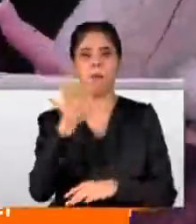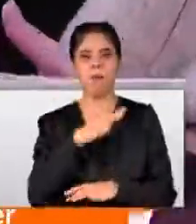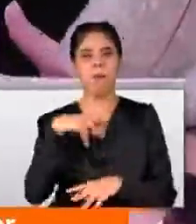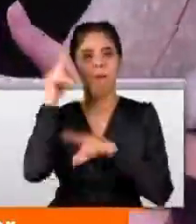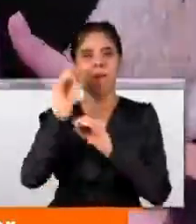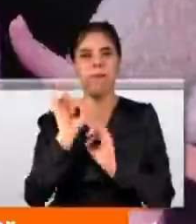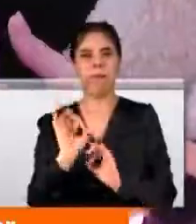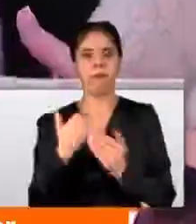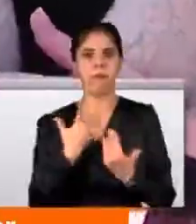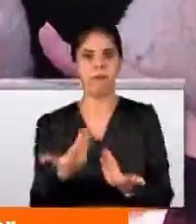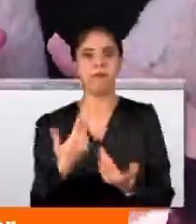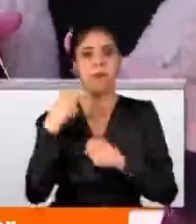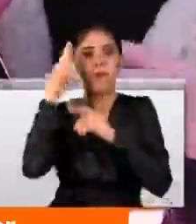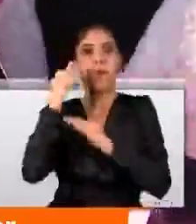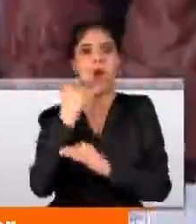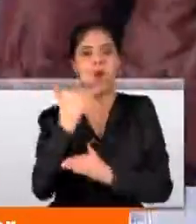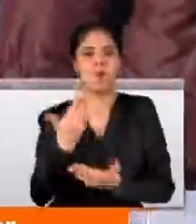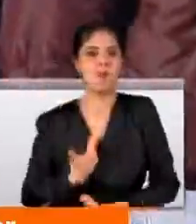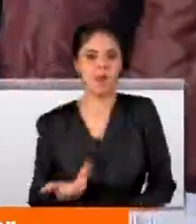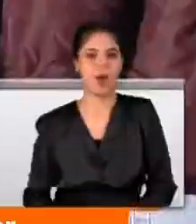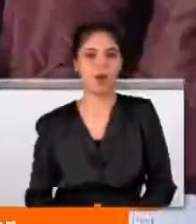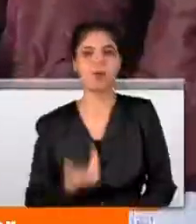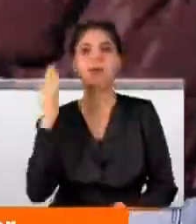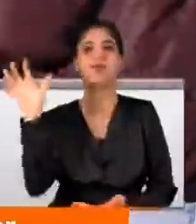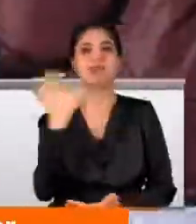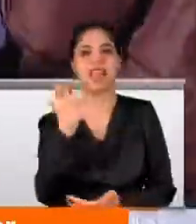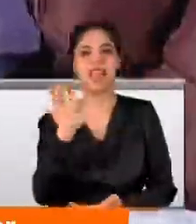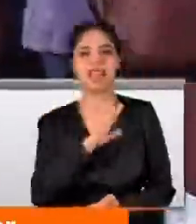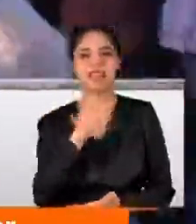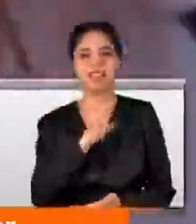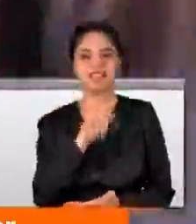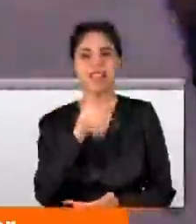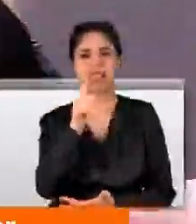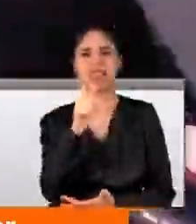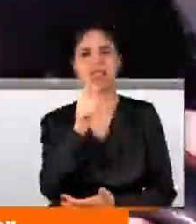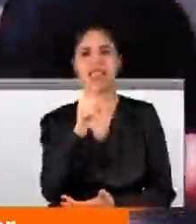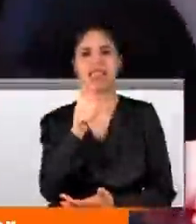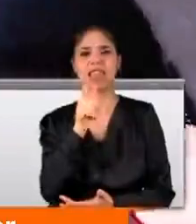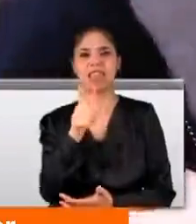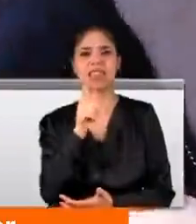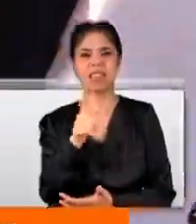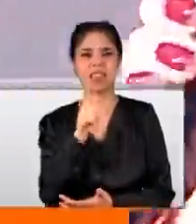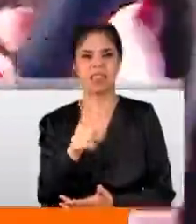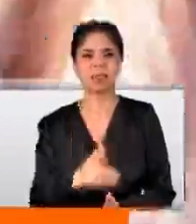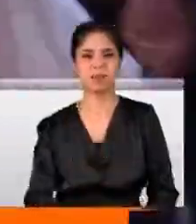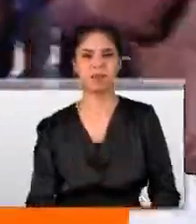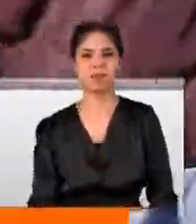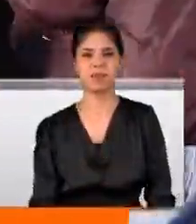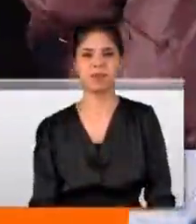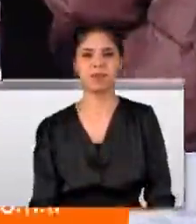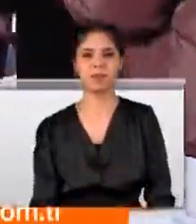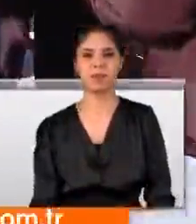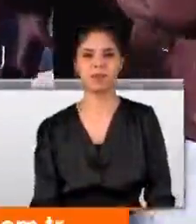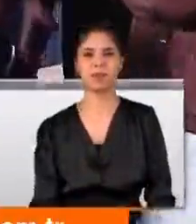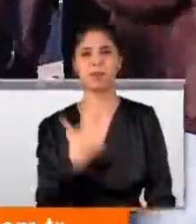yani hiç uyanmıyorum öyle bir şey bir sürü alarm vardı son ses gerçekten dır diye